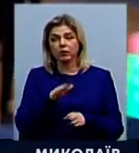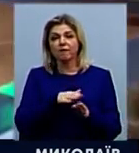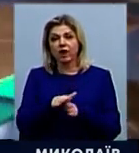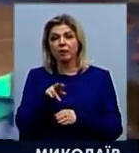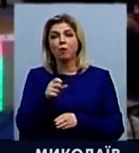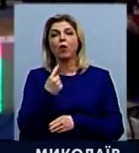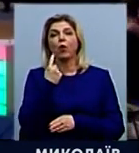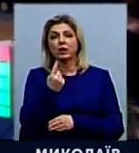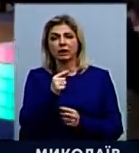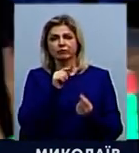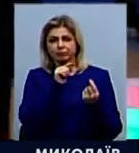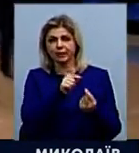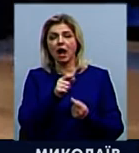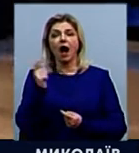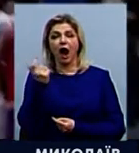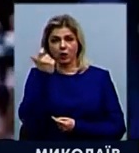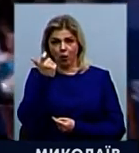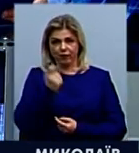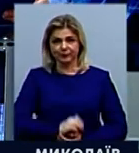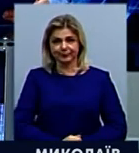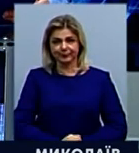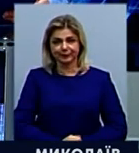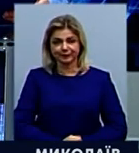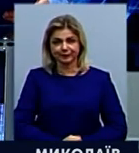проти харківського політехніка на полі корабелів.